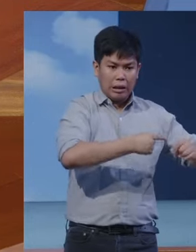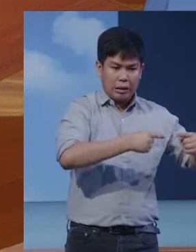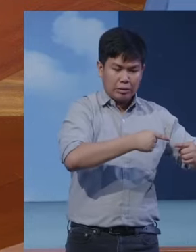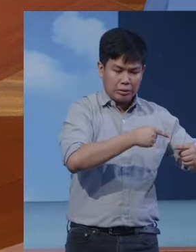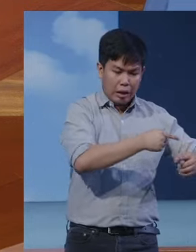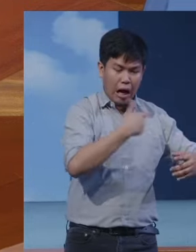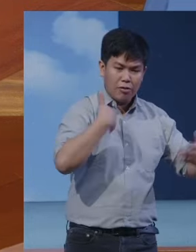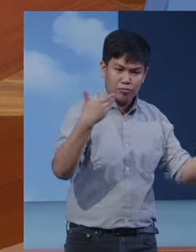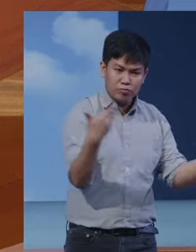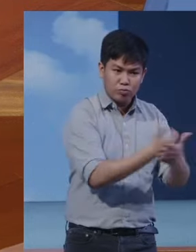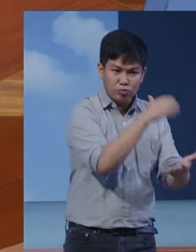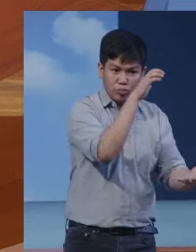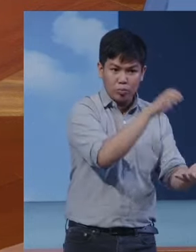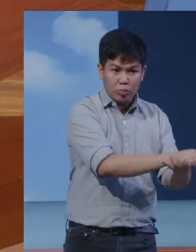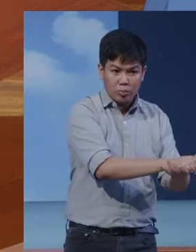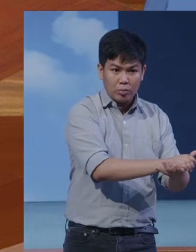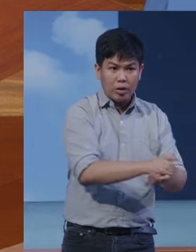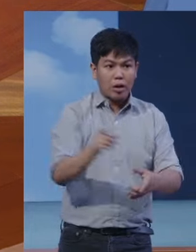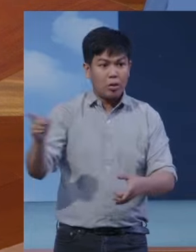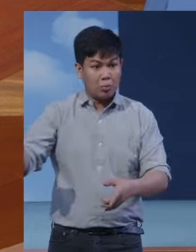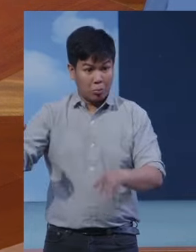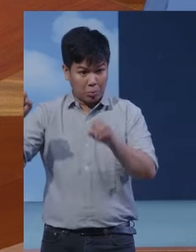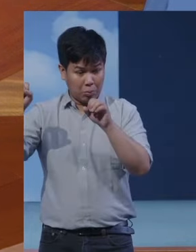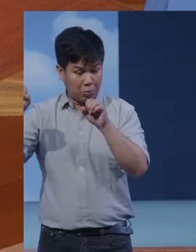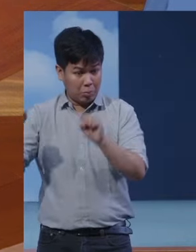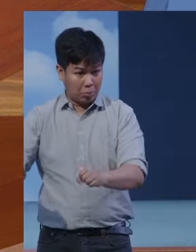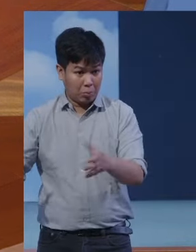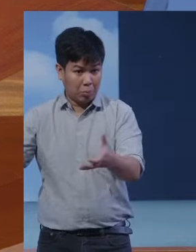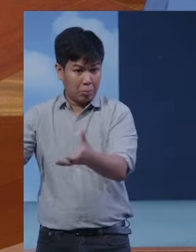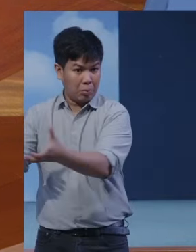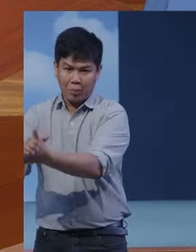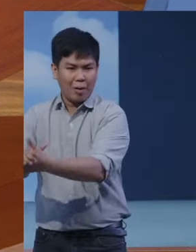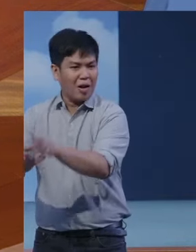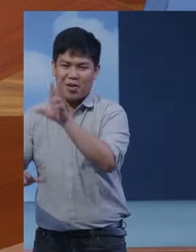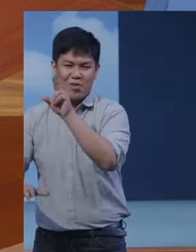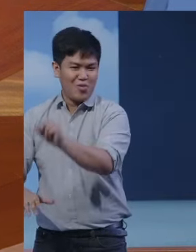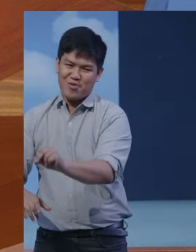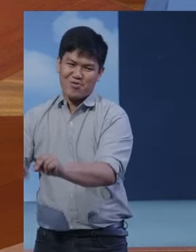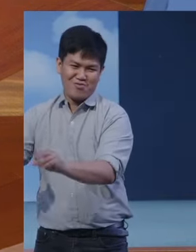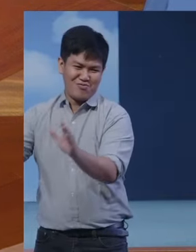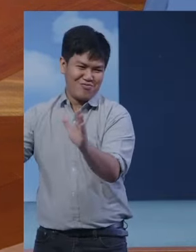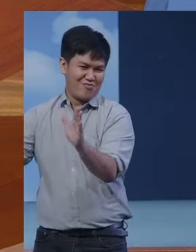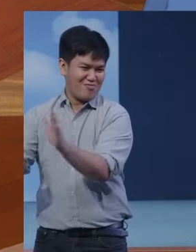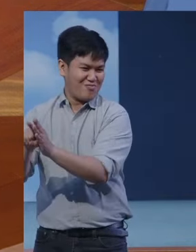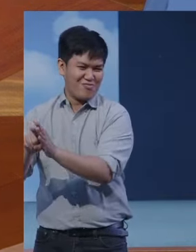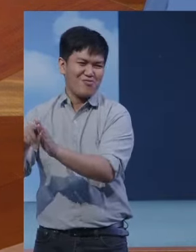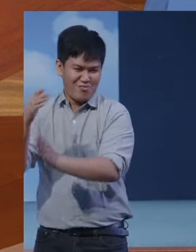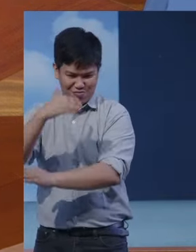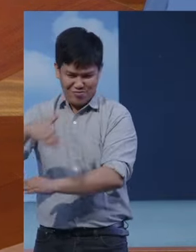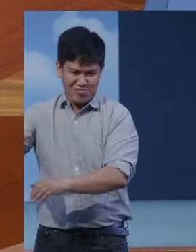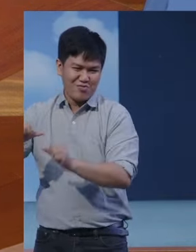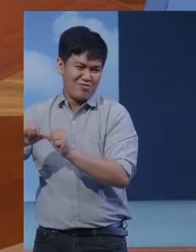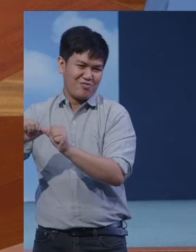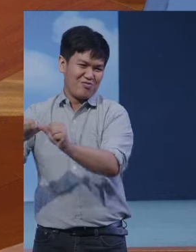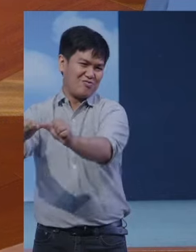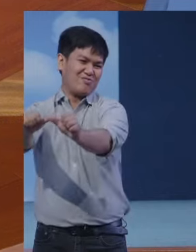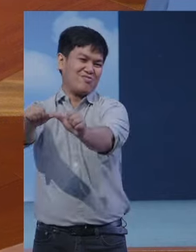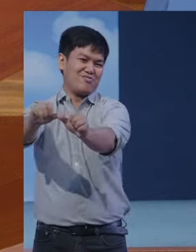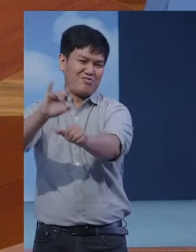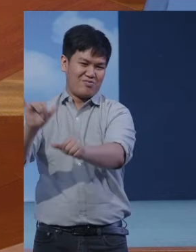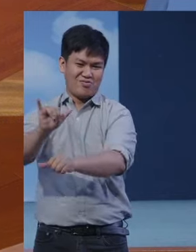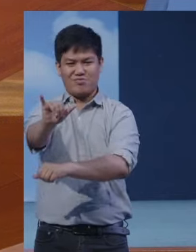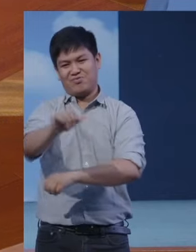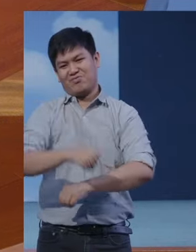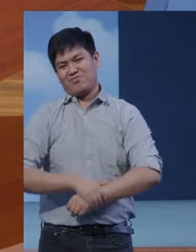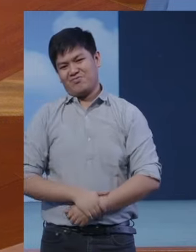Muli ay nag-asawa na muli kumuha na sila ng annulment o divorce or legal separation at dahil doon siya ay